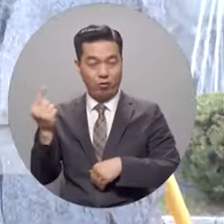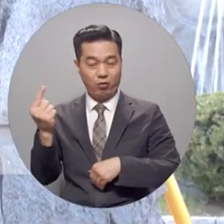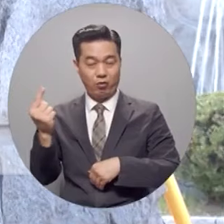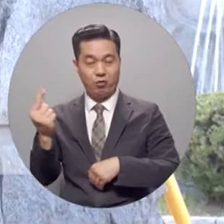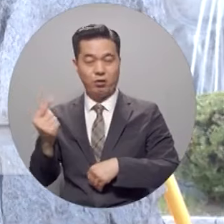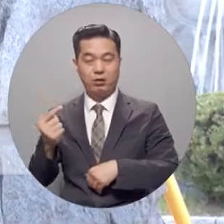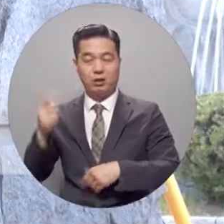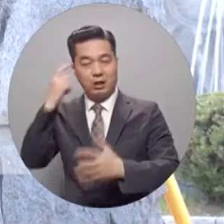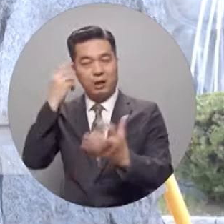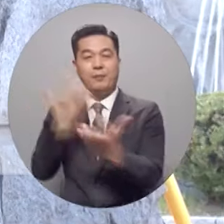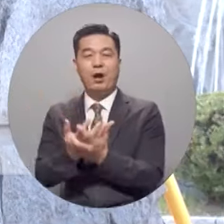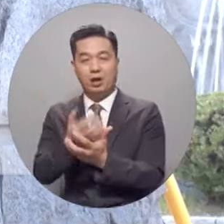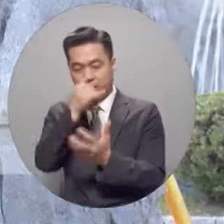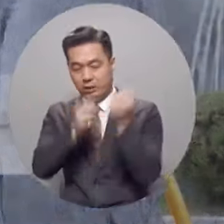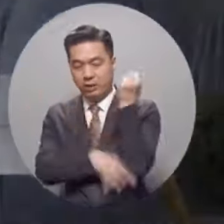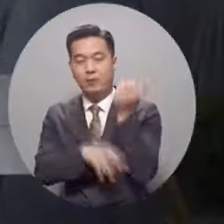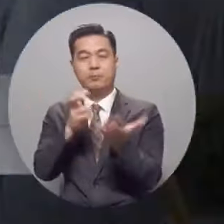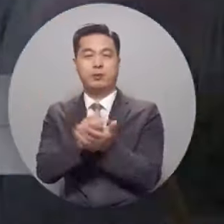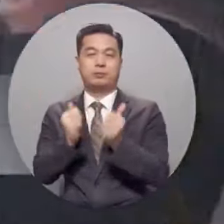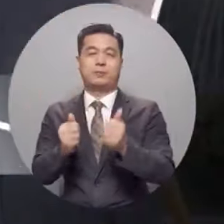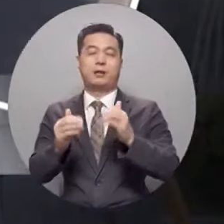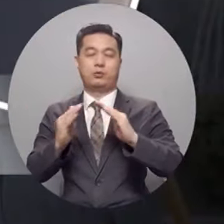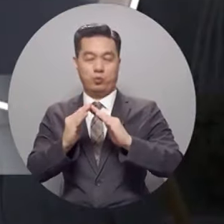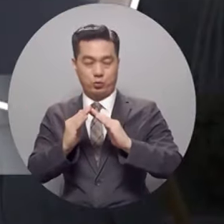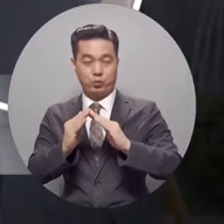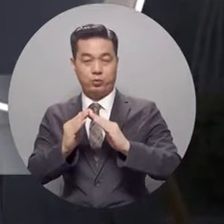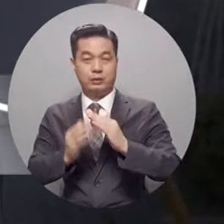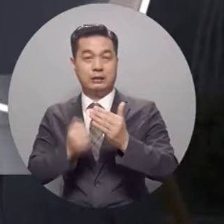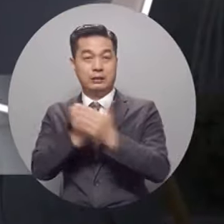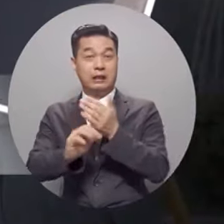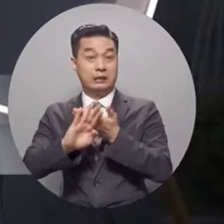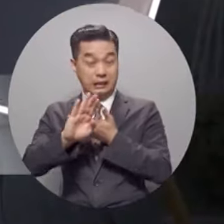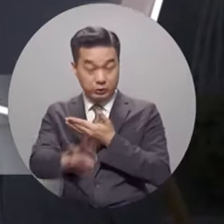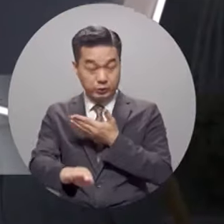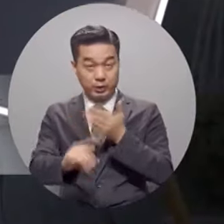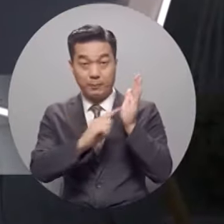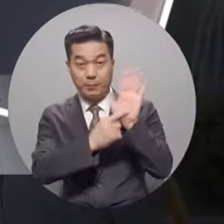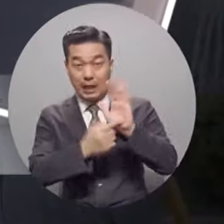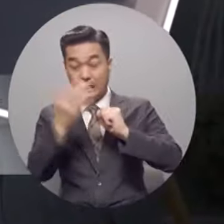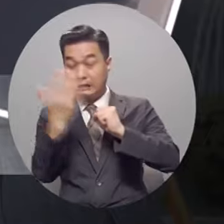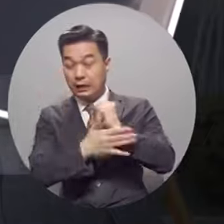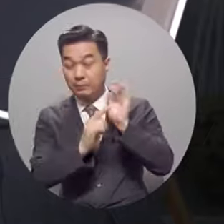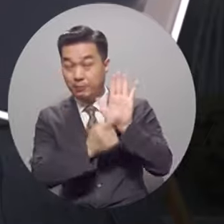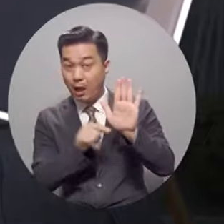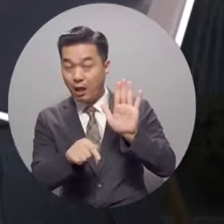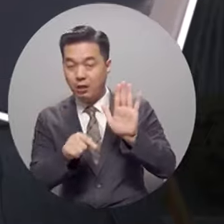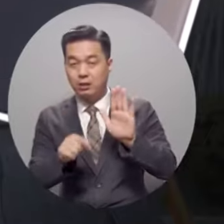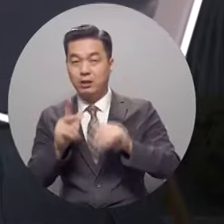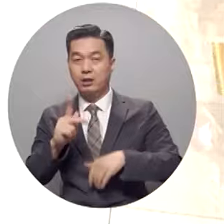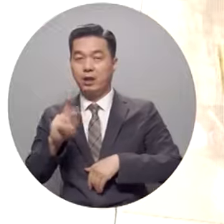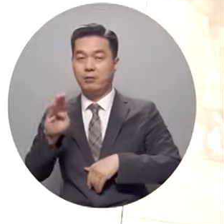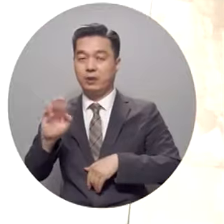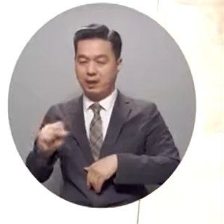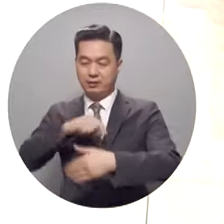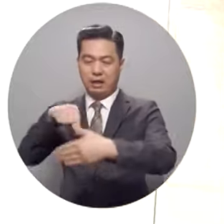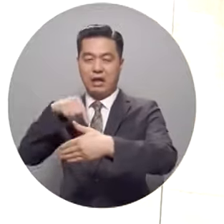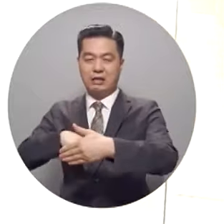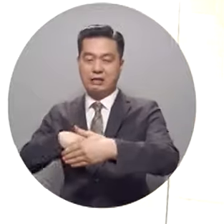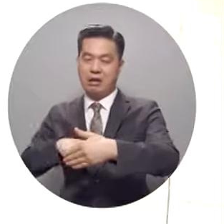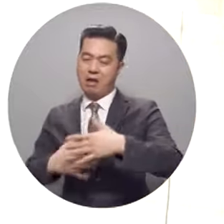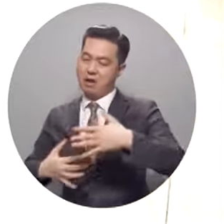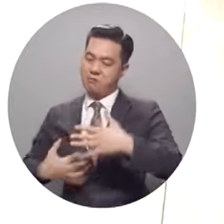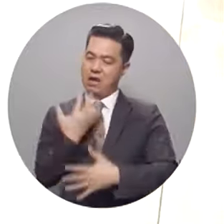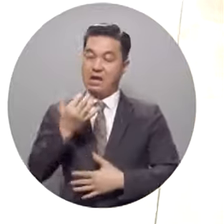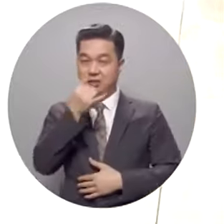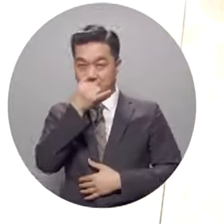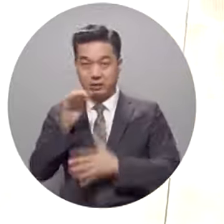입게된 헌재결정 직후이 사진이 공개되면서 KBS 안에서 공분이 일기도 했습니다 특히 연임